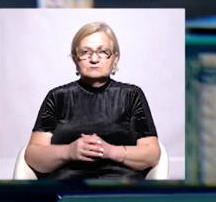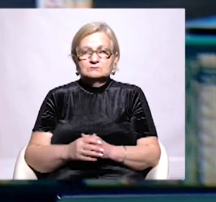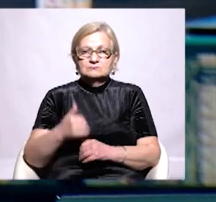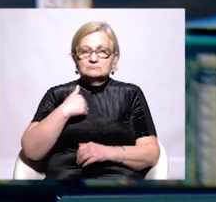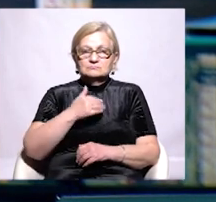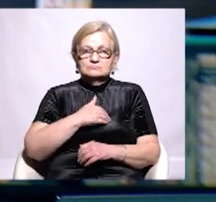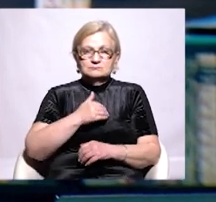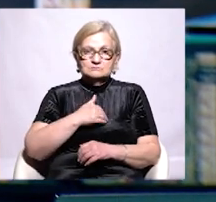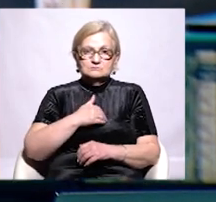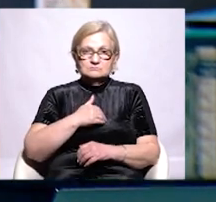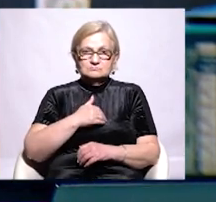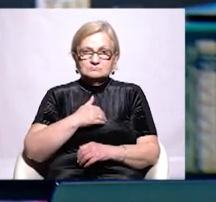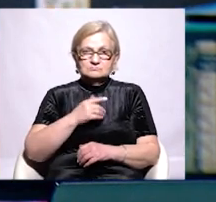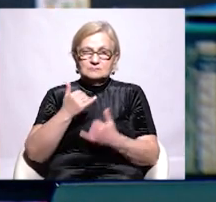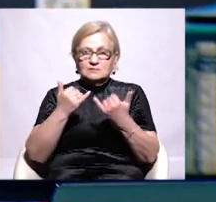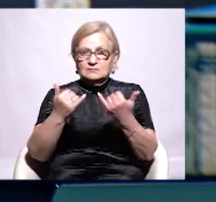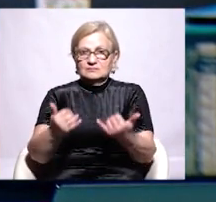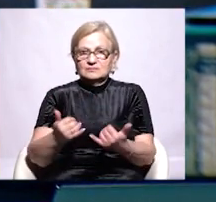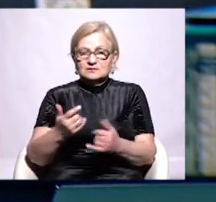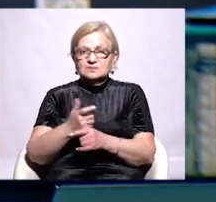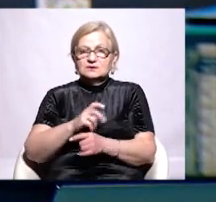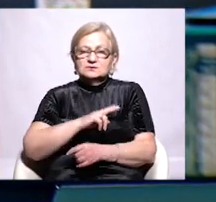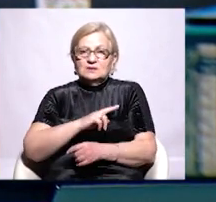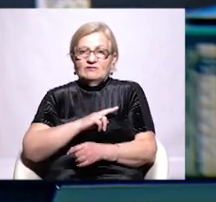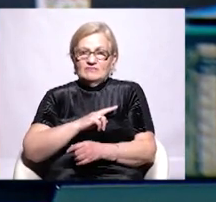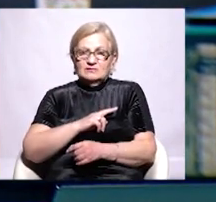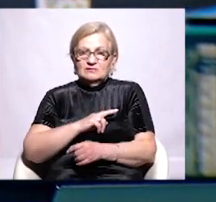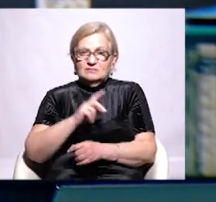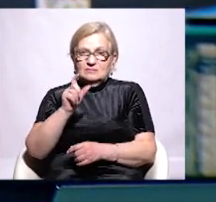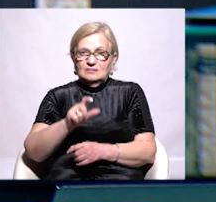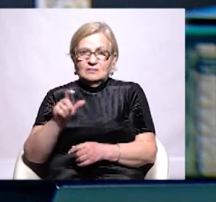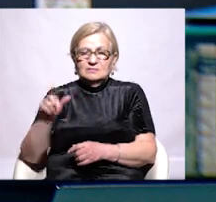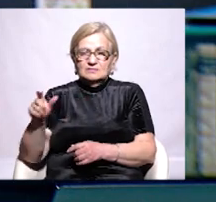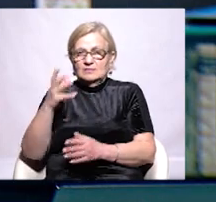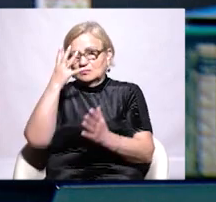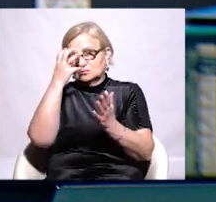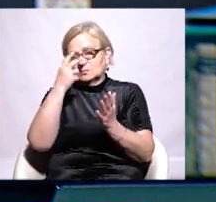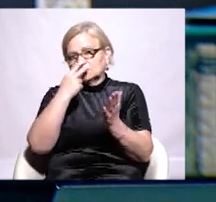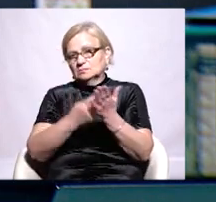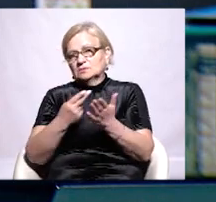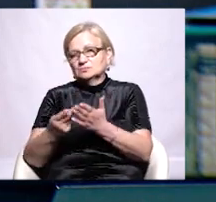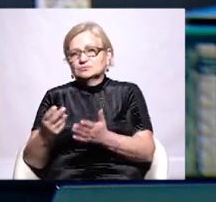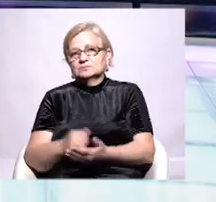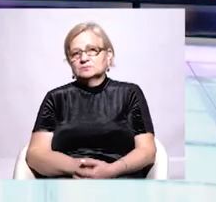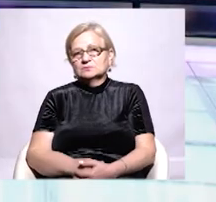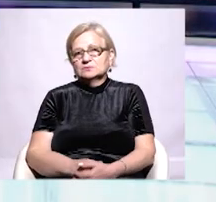Me minda tkuentvis zalen saqvareli adamianebis fotoebi gachvenot.